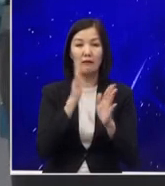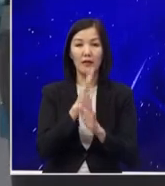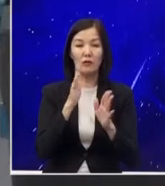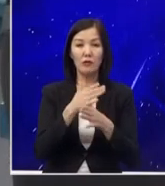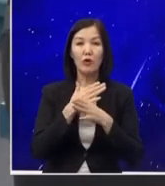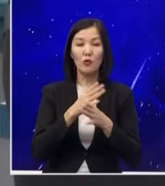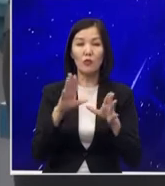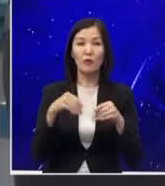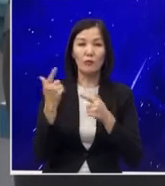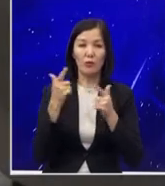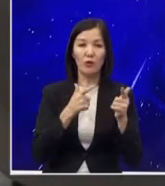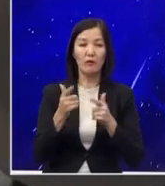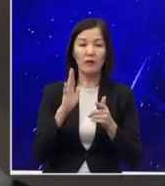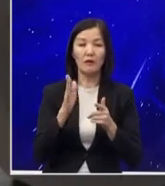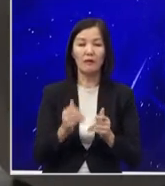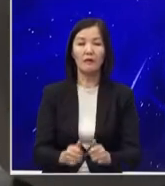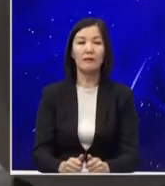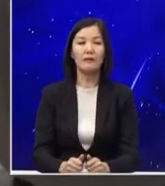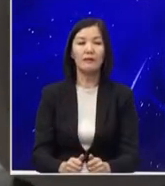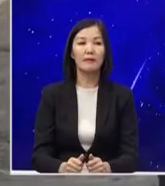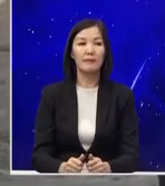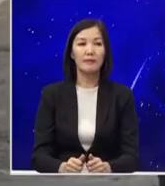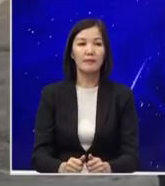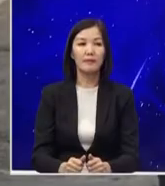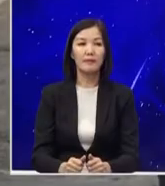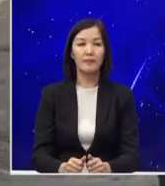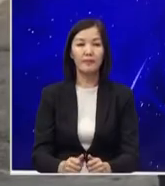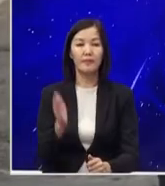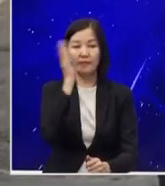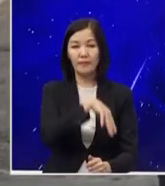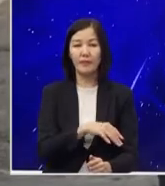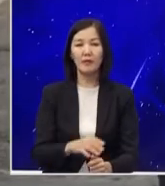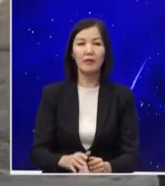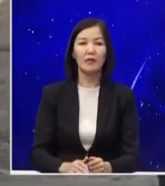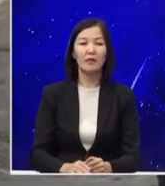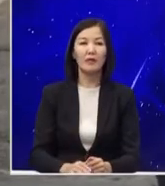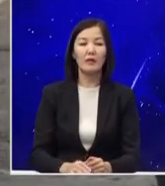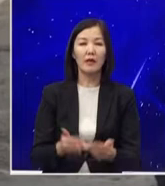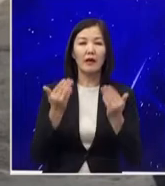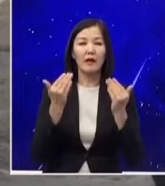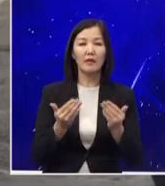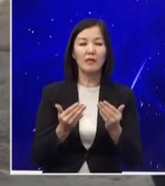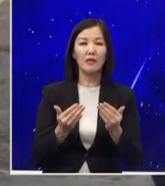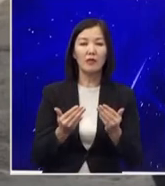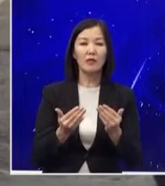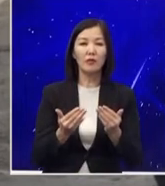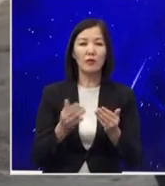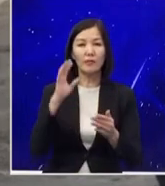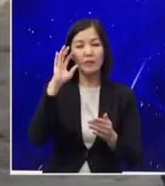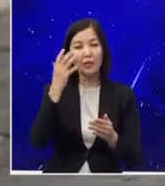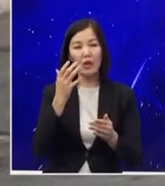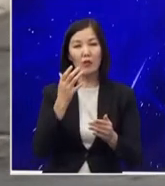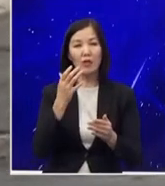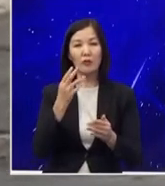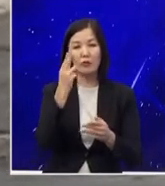көмек қолын созуға аянбайтынын жеткізді. Психологический климат, который здесь создался. Бұл жерге олар психологиялық